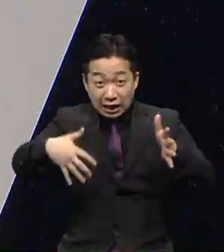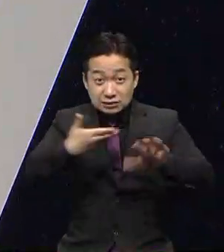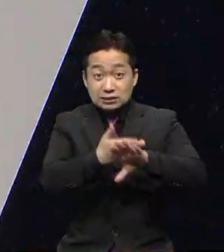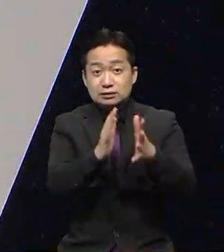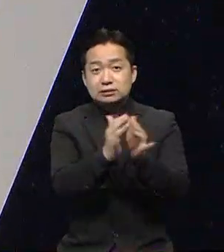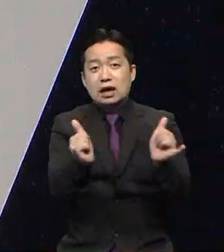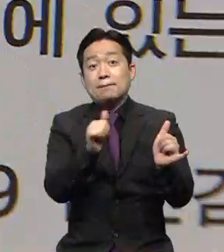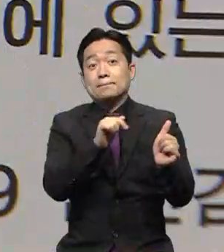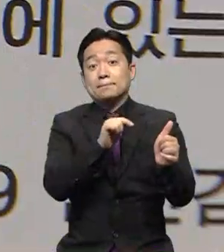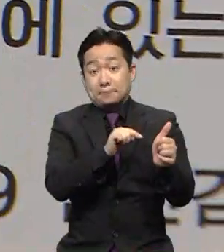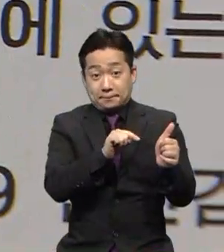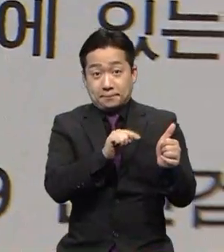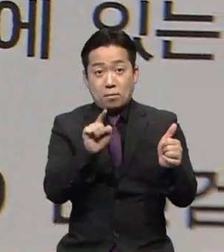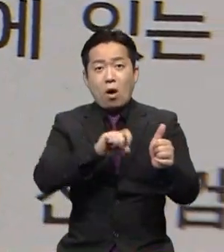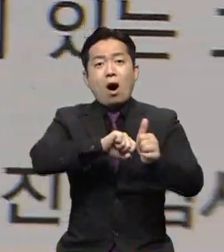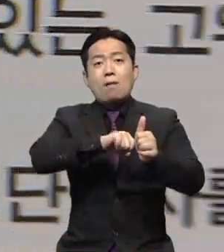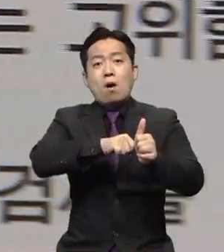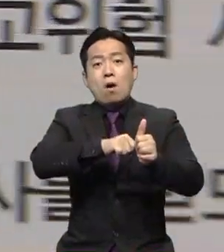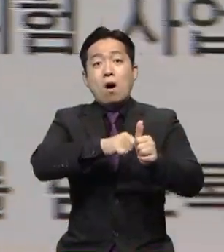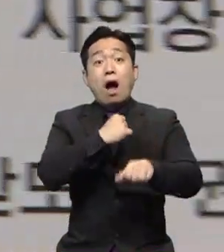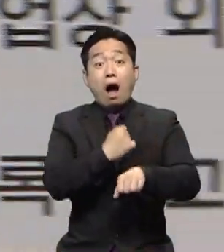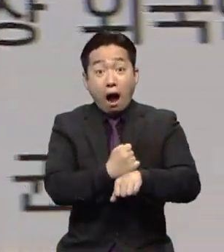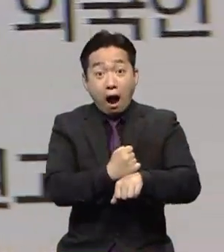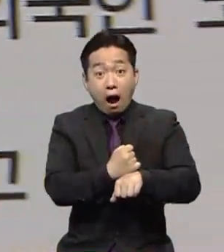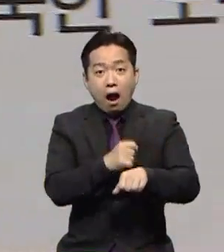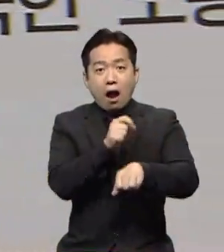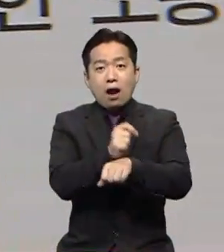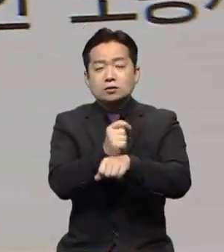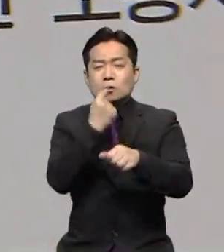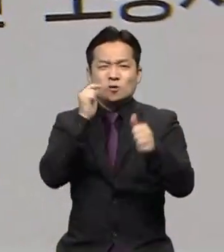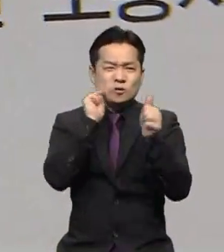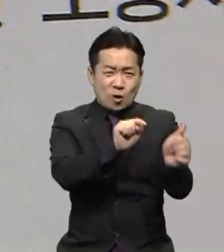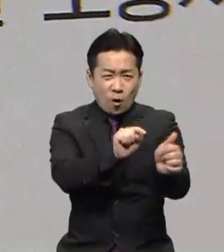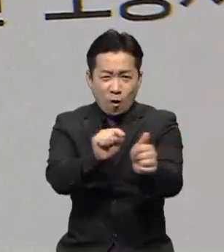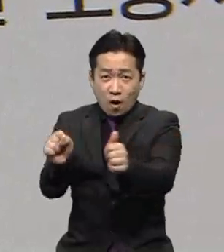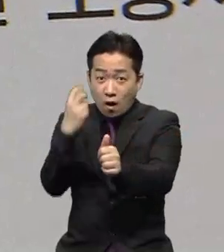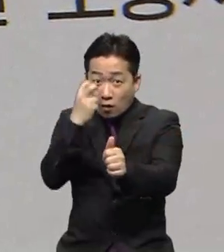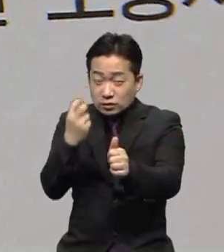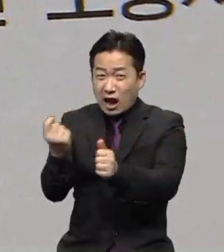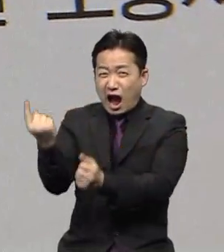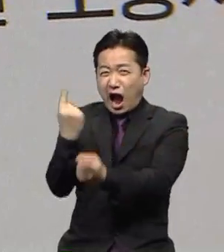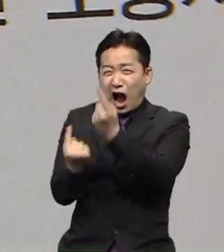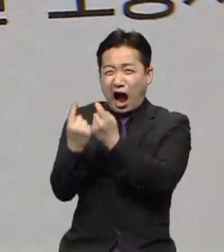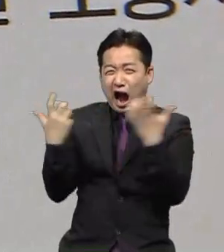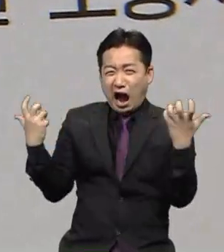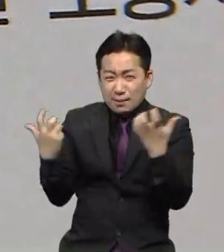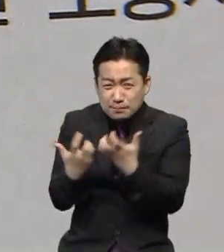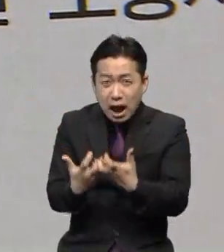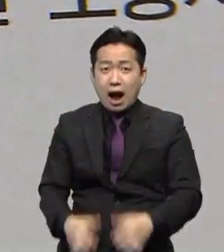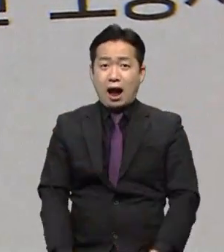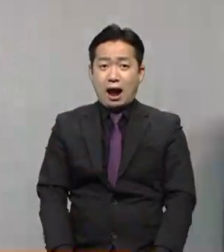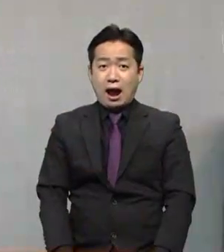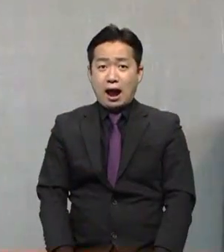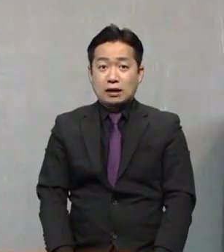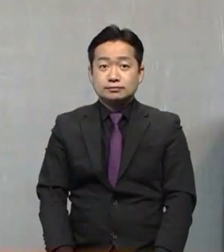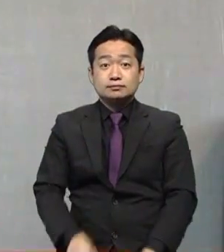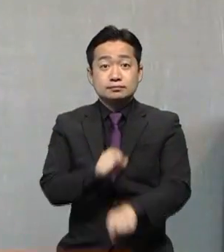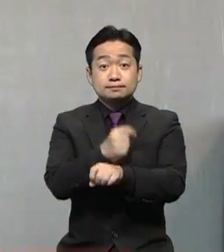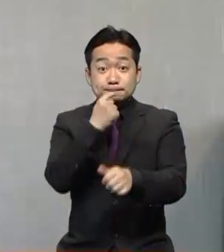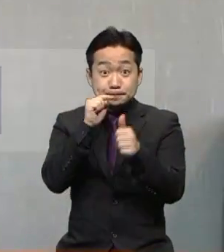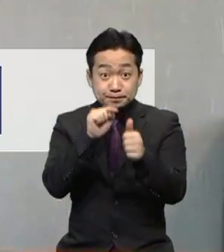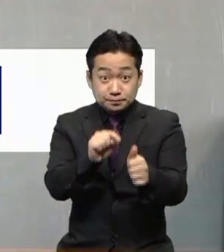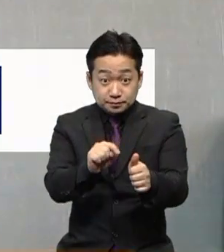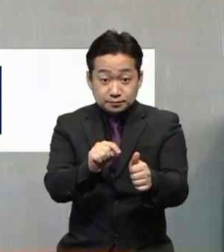외국인 노동자에게 과태료를 물리겠다는 행정명령을 내리자 검사소에 사람이 몰려든 겁니다. 이런